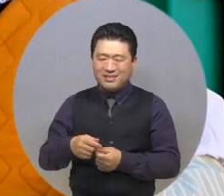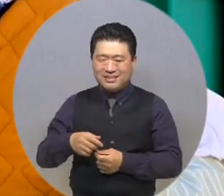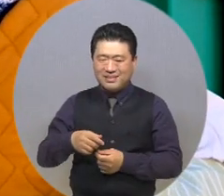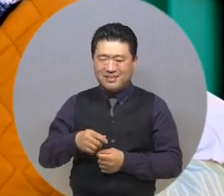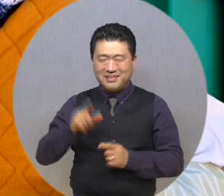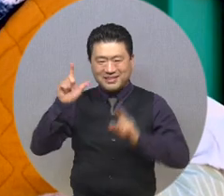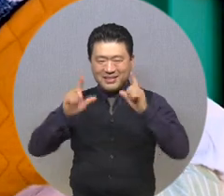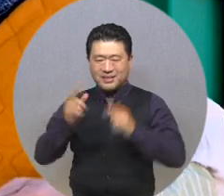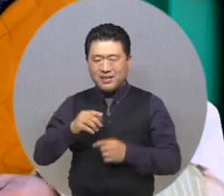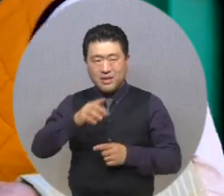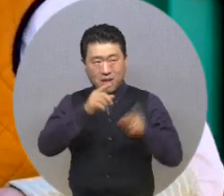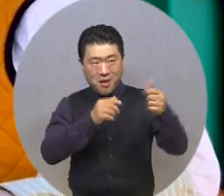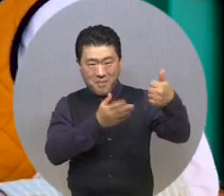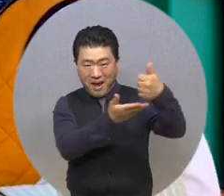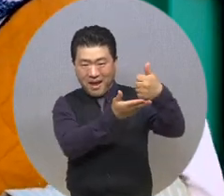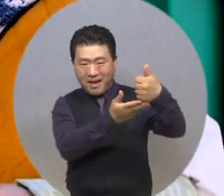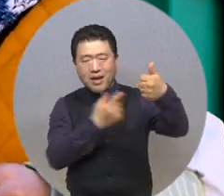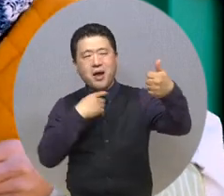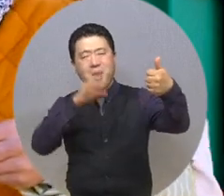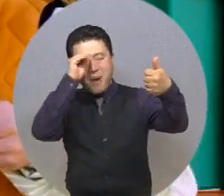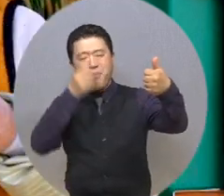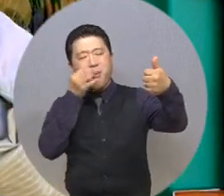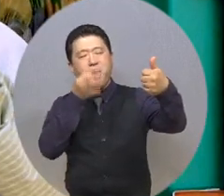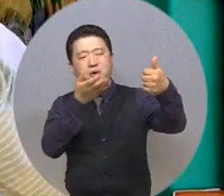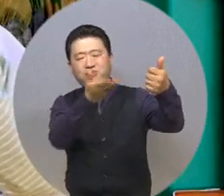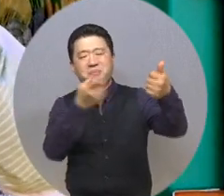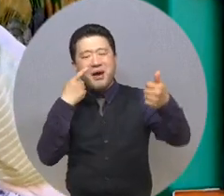7등이 선배님 앞에서 제가 7등이 지금 보여줘야 되는 거예요?